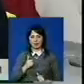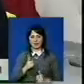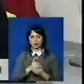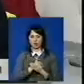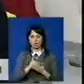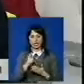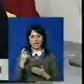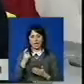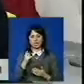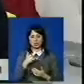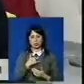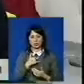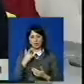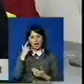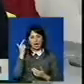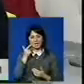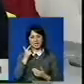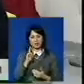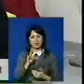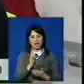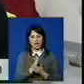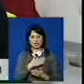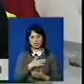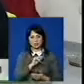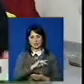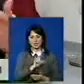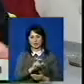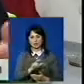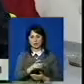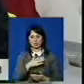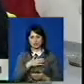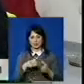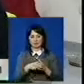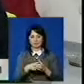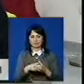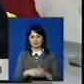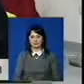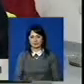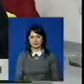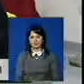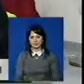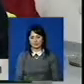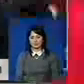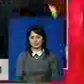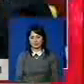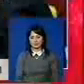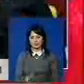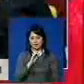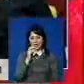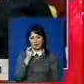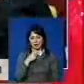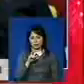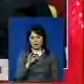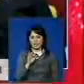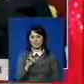და იმ ხარისხით, იმ განათლებით, რომელიც აქვთ ჩვენს ჩვენი ჰოსპისის თანამშრომლებს. ქავტონ ქეთევან,